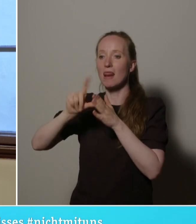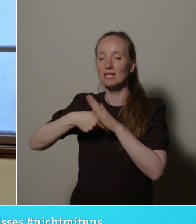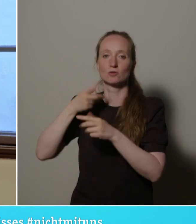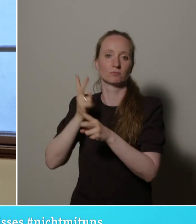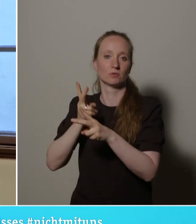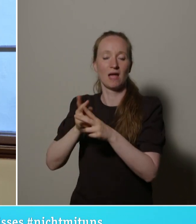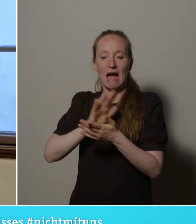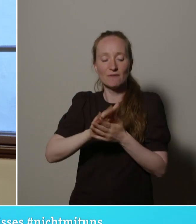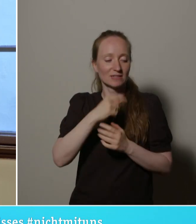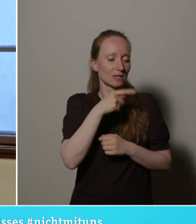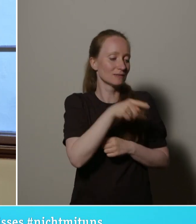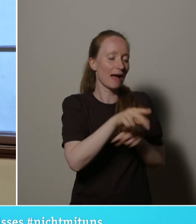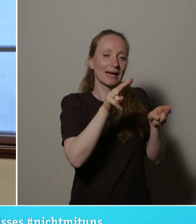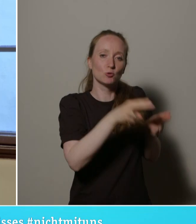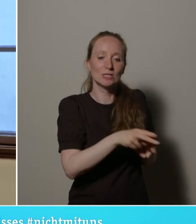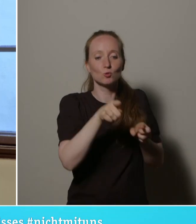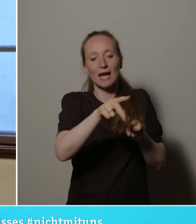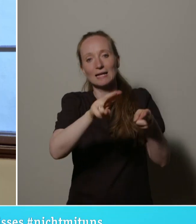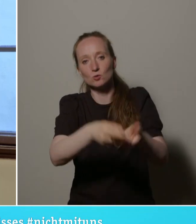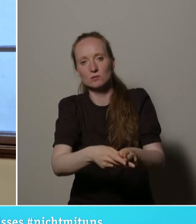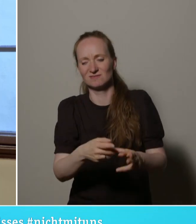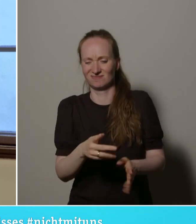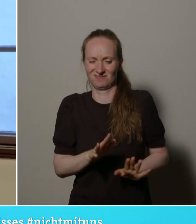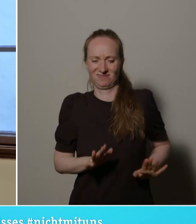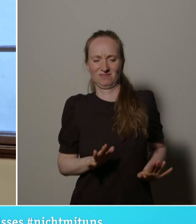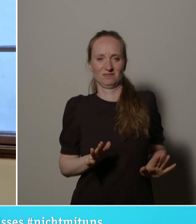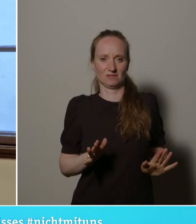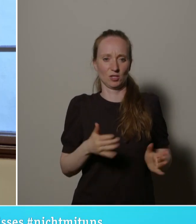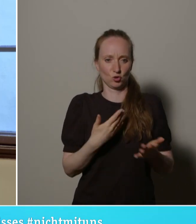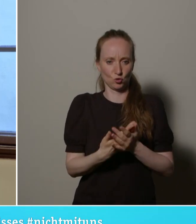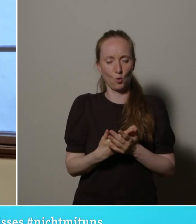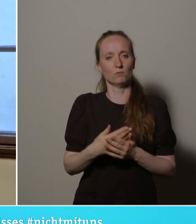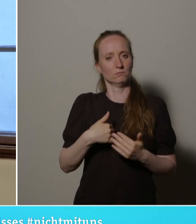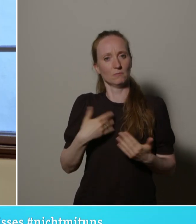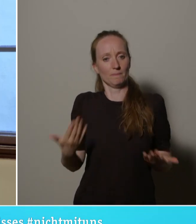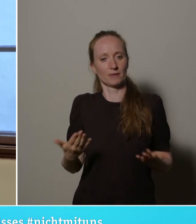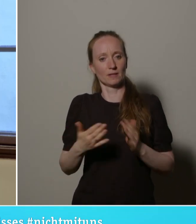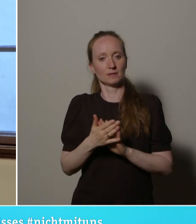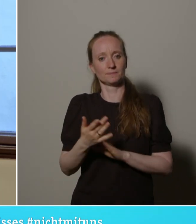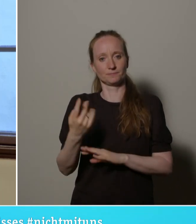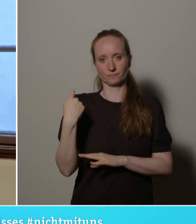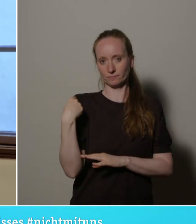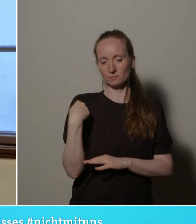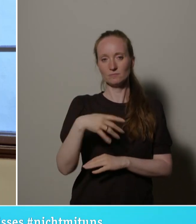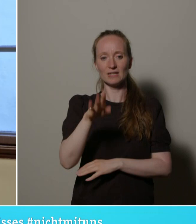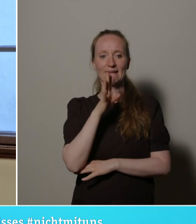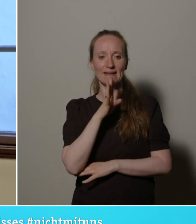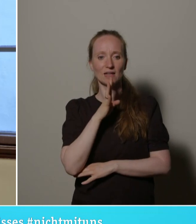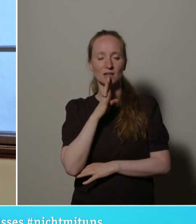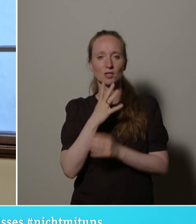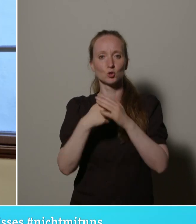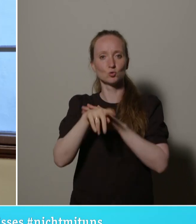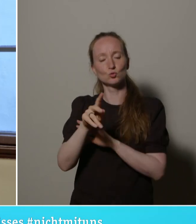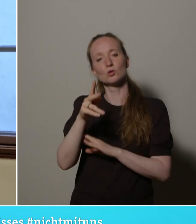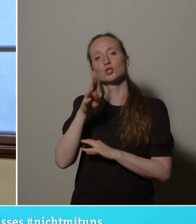Reduzierung hier, bei der anderen Reduzierung dort. Und das lasse ich mir auch nicht nehmen. Ich fand die Rede vorhin durch den Sprecher